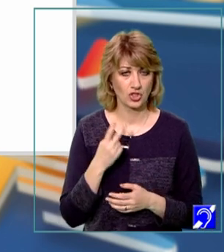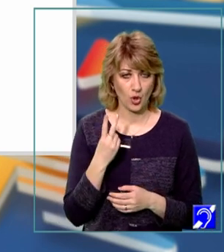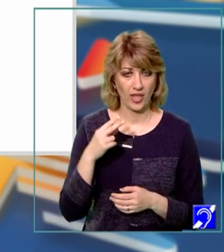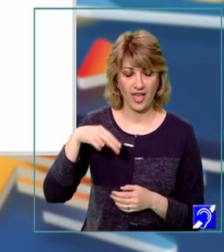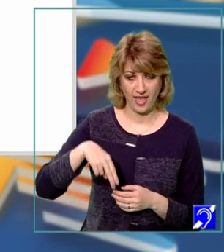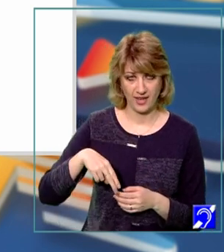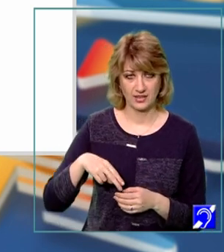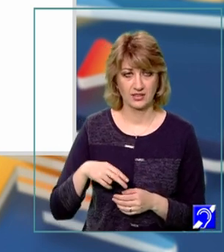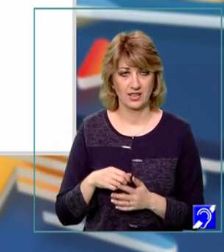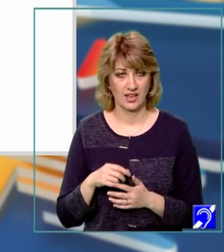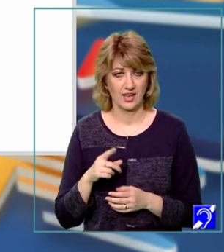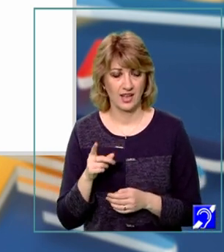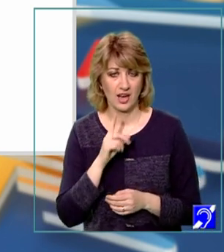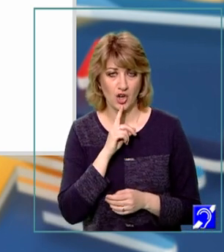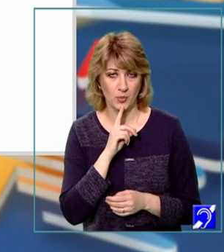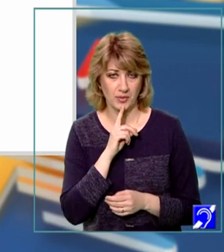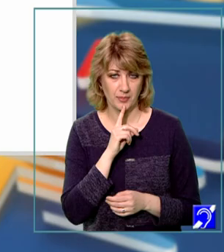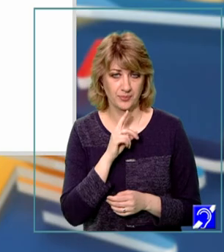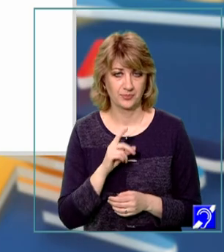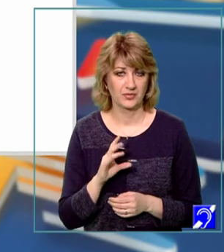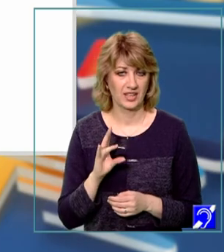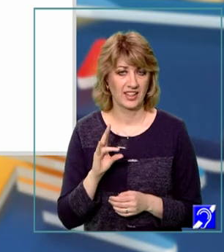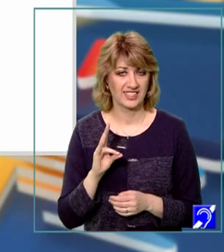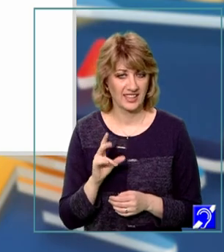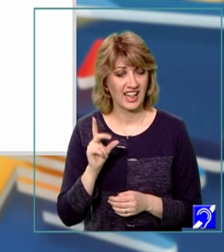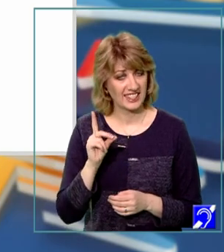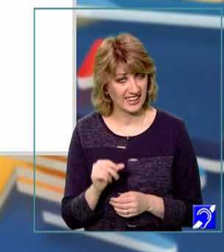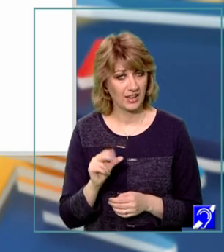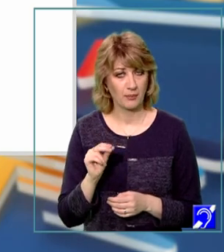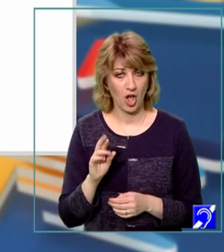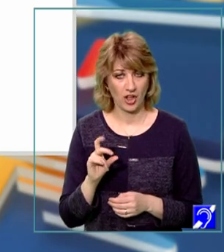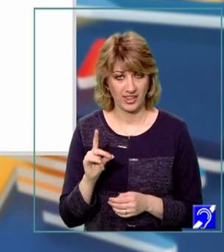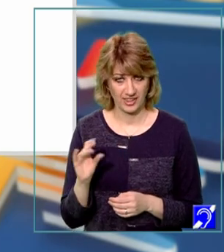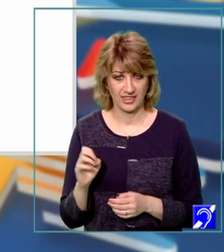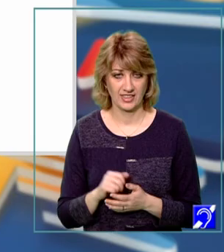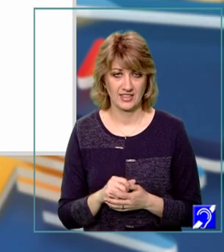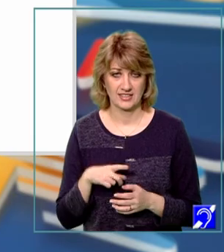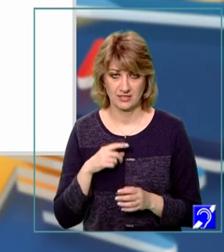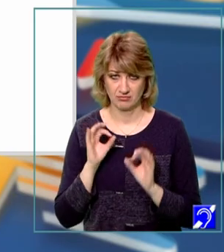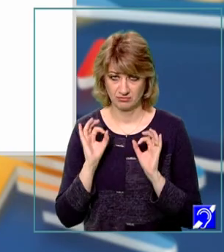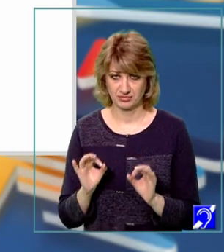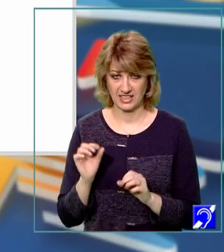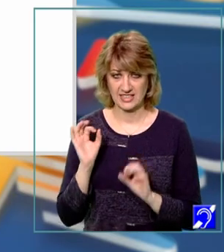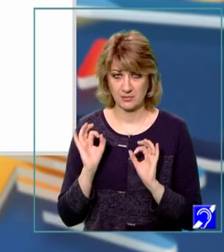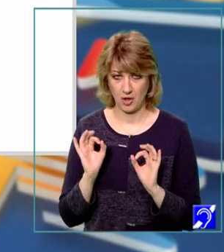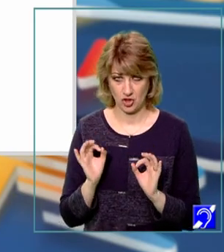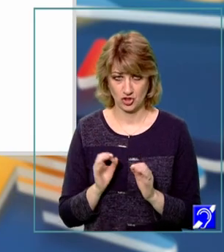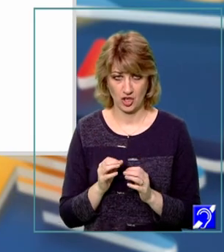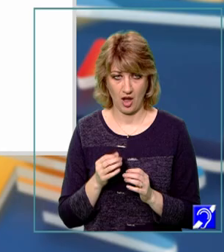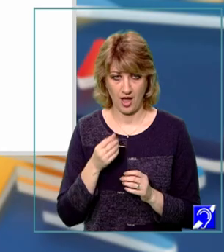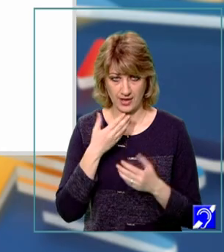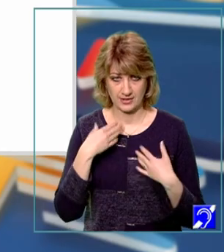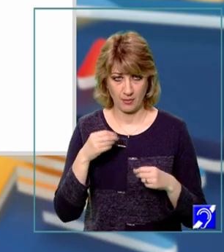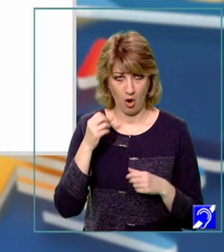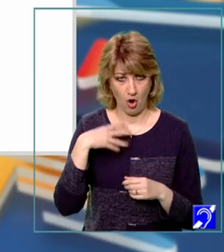cromozomi, deci pe ele le numim diploide. Spuneam că 2 N este caracteristică de specie, de exemplu, omul